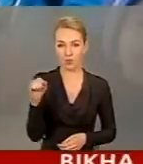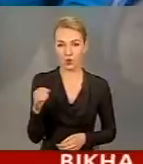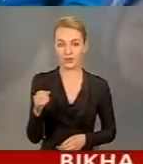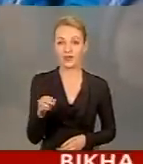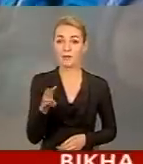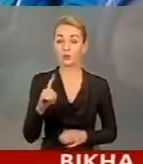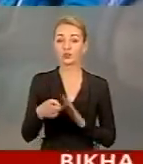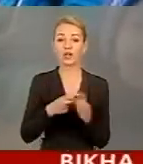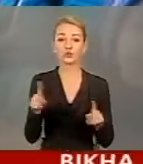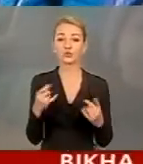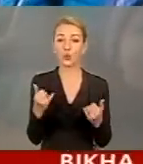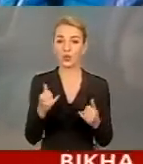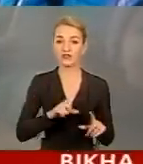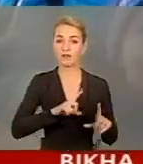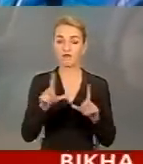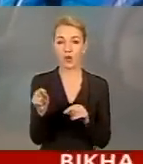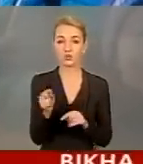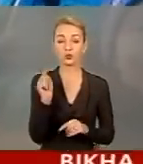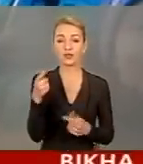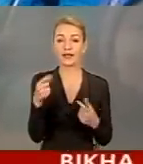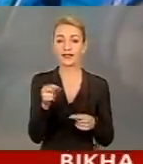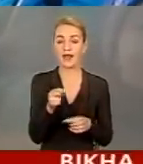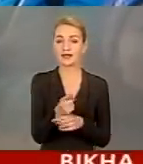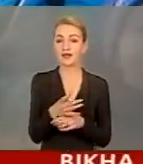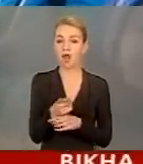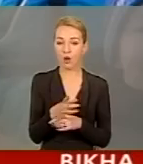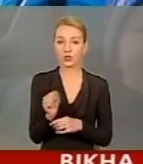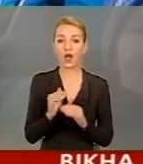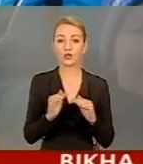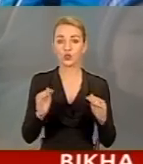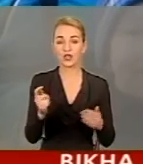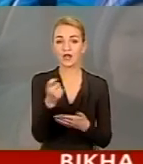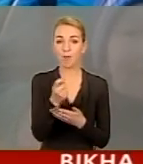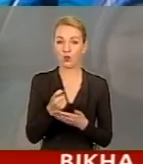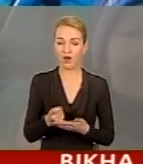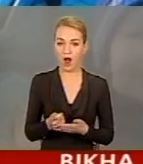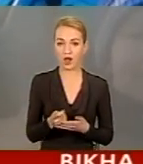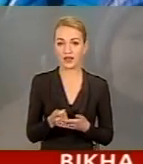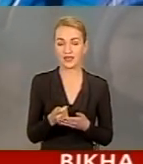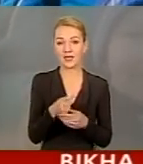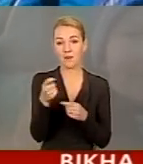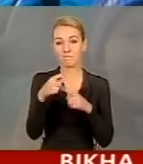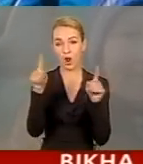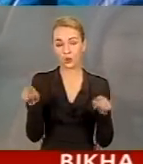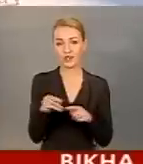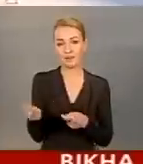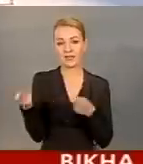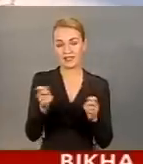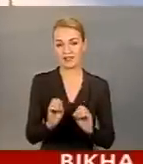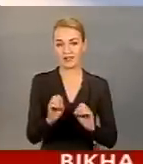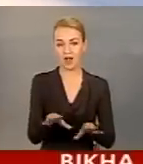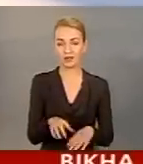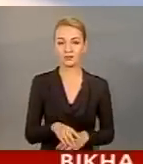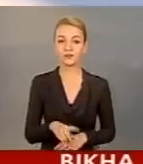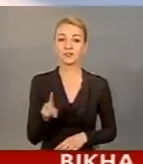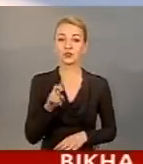вони відправляються туди, де стріляють, а діточки намалювали малюночки, і ми принесли їм віддати. Щоб